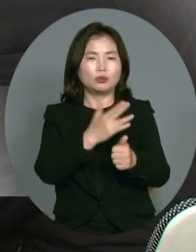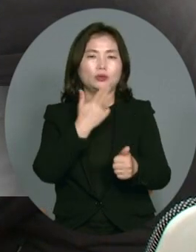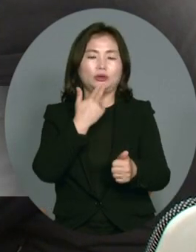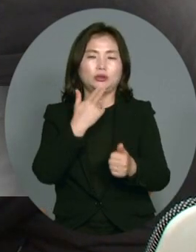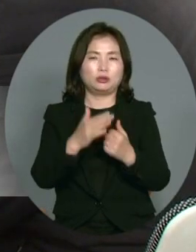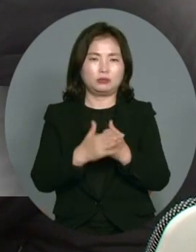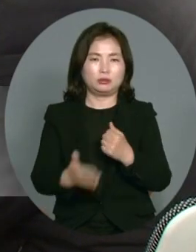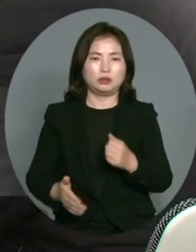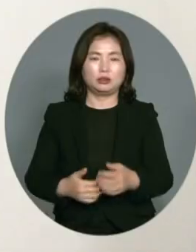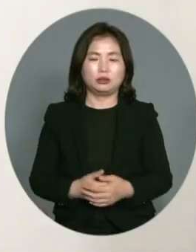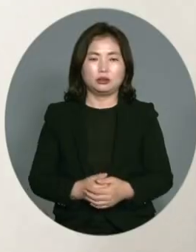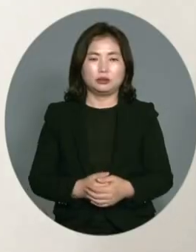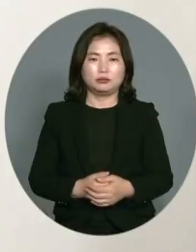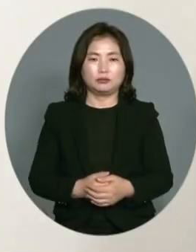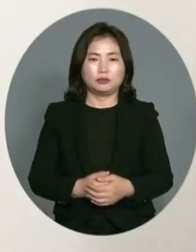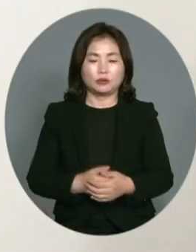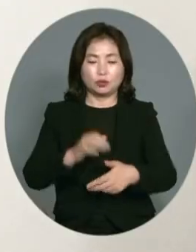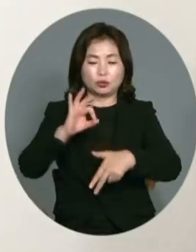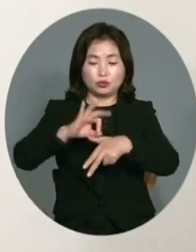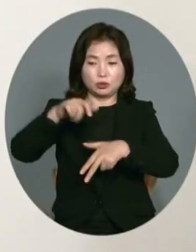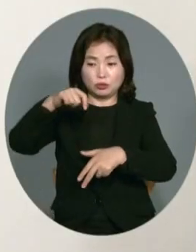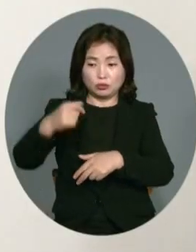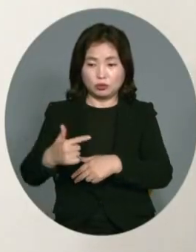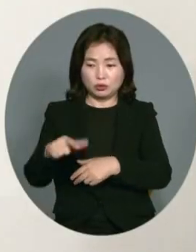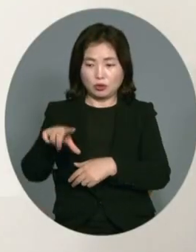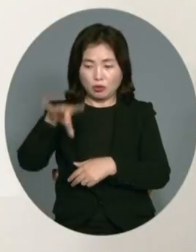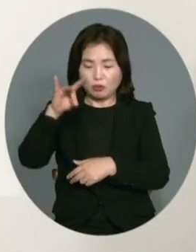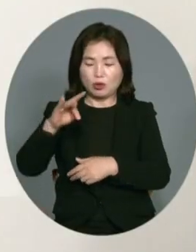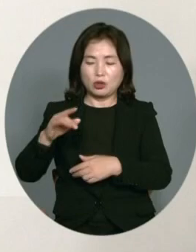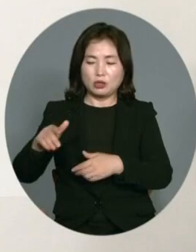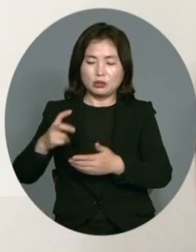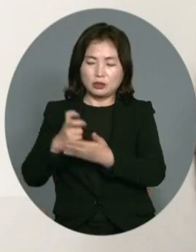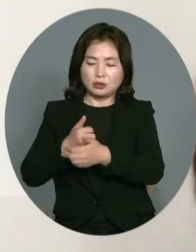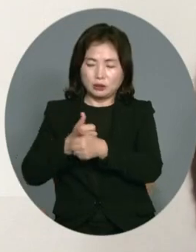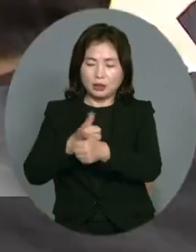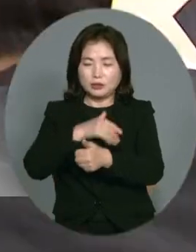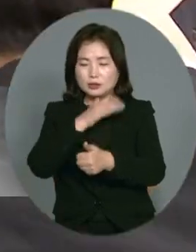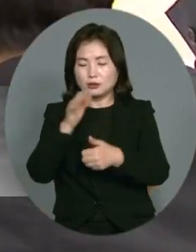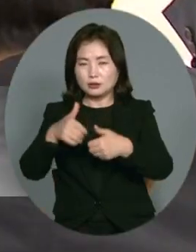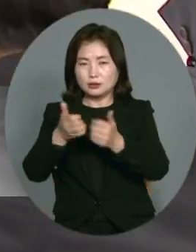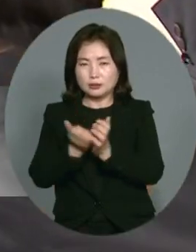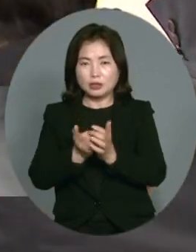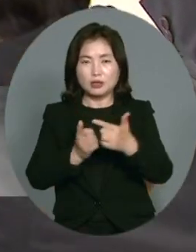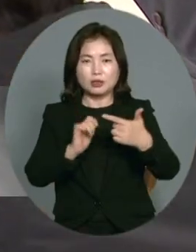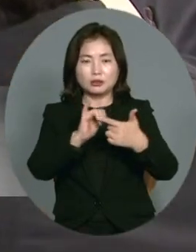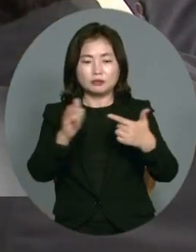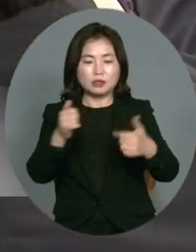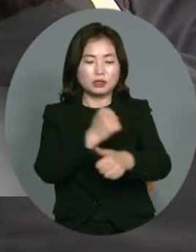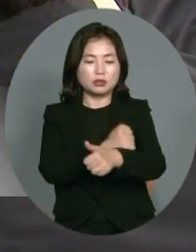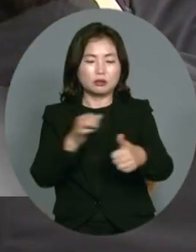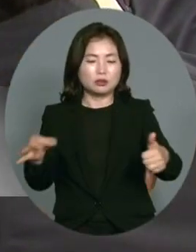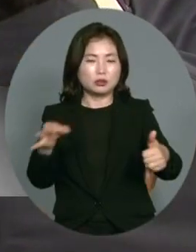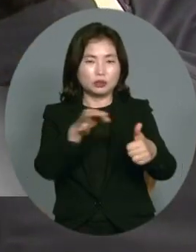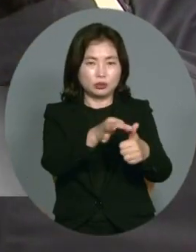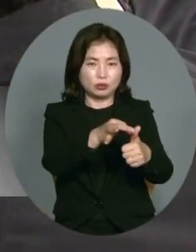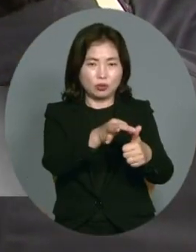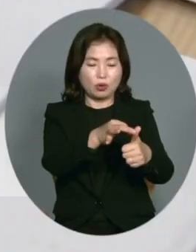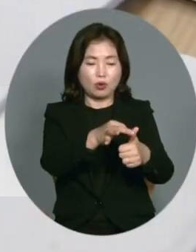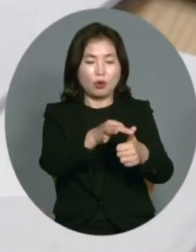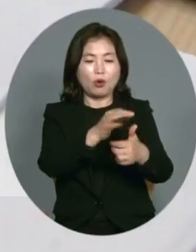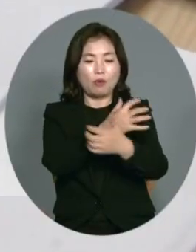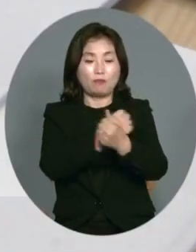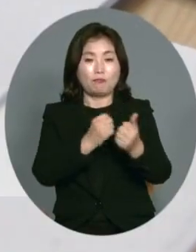않았기 때문입니다. 울진군은 당초 도 지침에 따라 시니어 클럽 측에 6명분의 인건비를 지원하기로